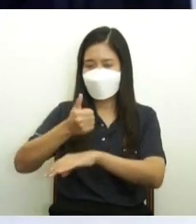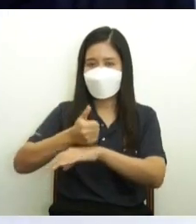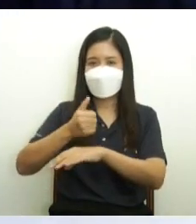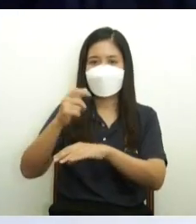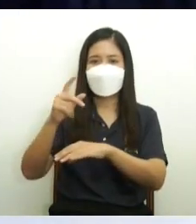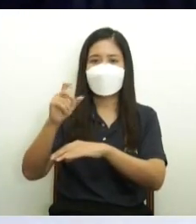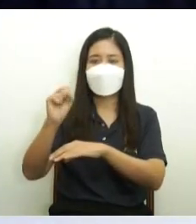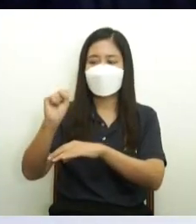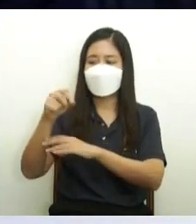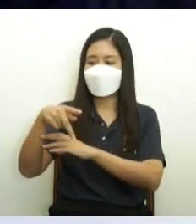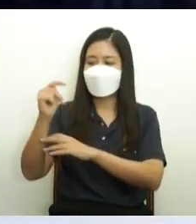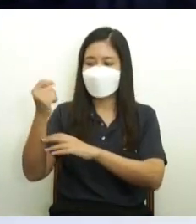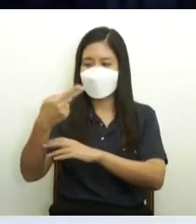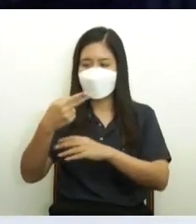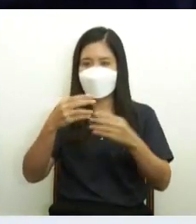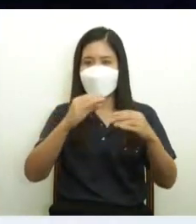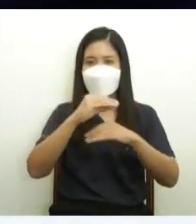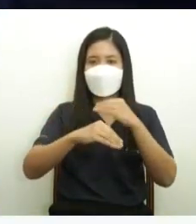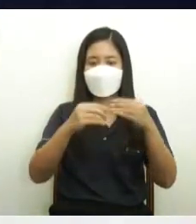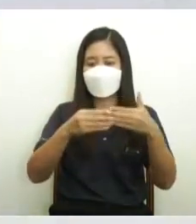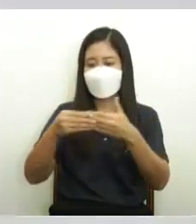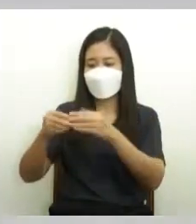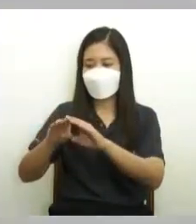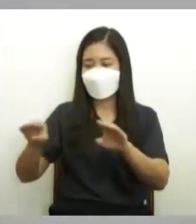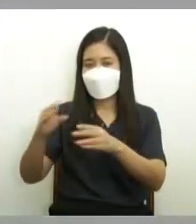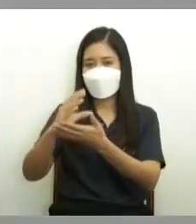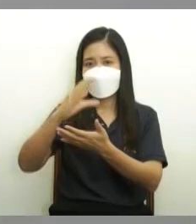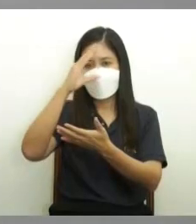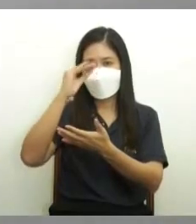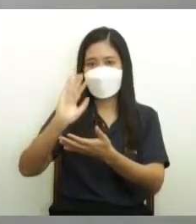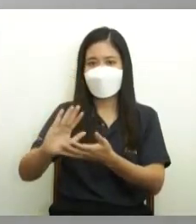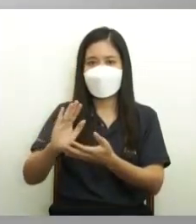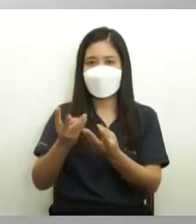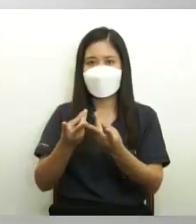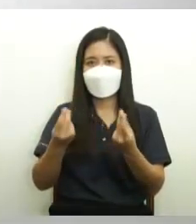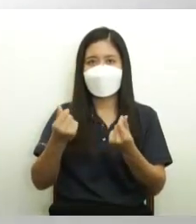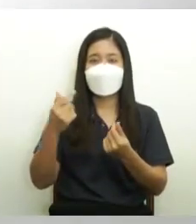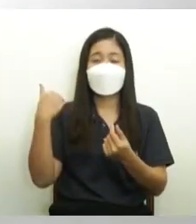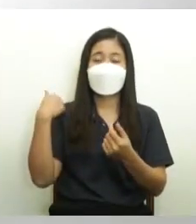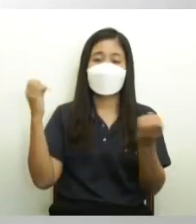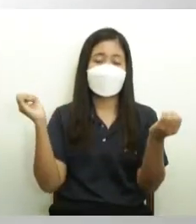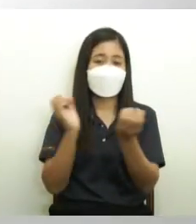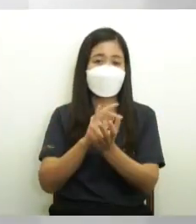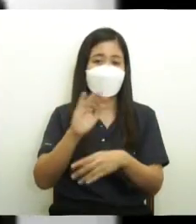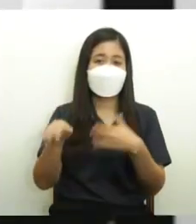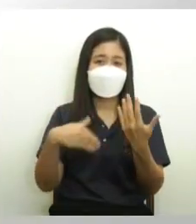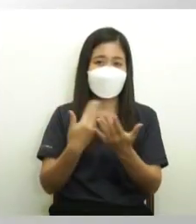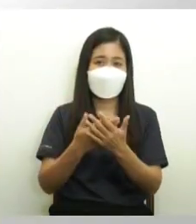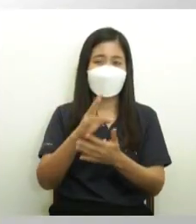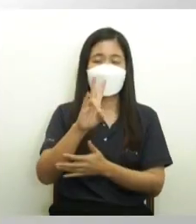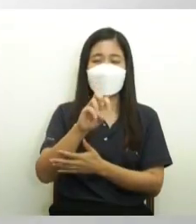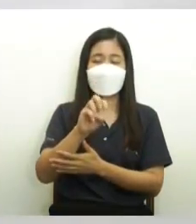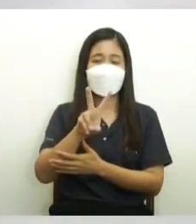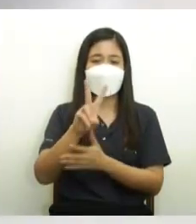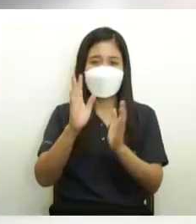จัดทำโครงการพาน้องกลับมาเรียนและเขต2เรามีเด็กที่ได้รับผลกระทบทั้งสิ้นจำนวน72ค